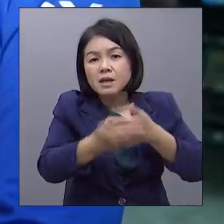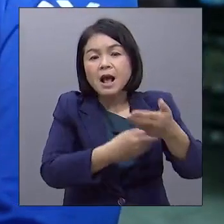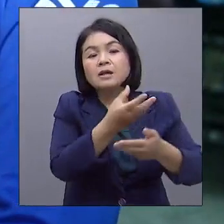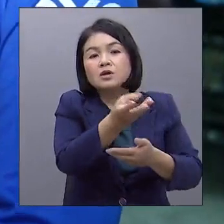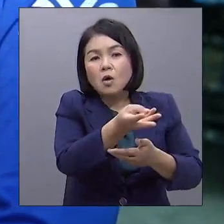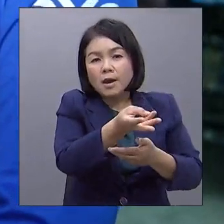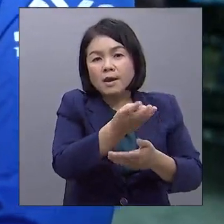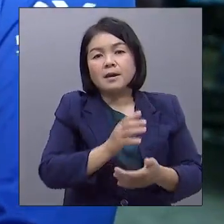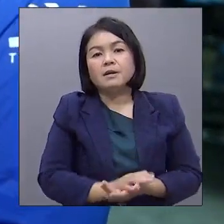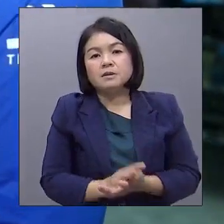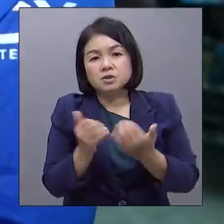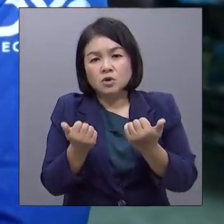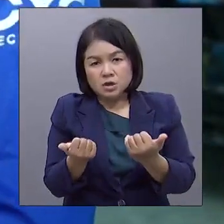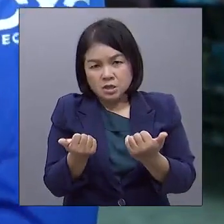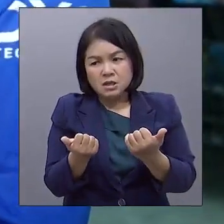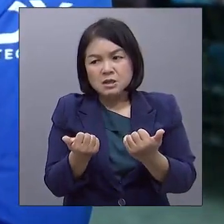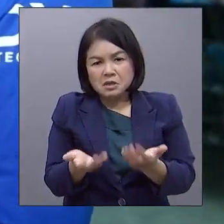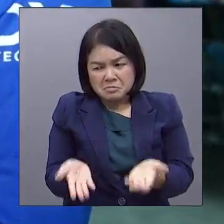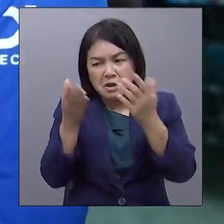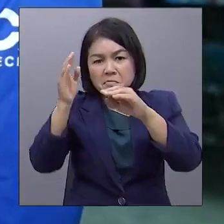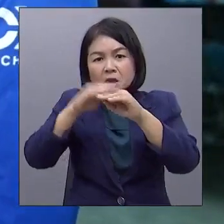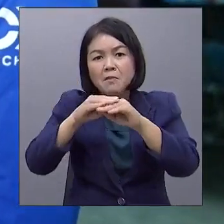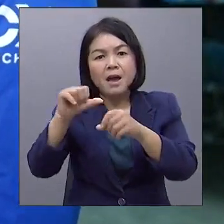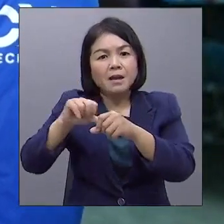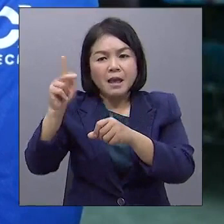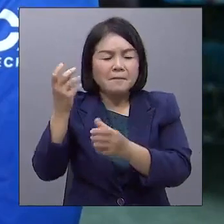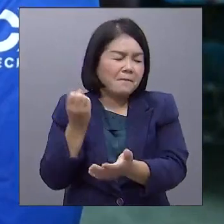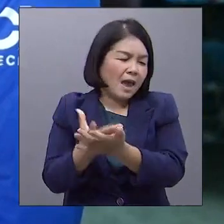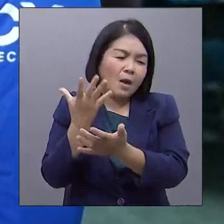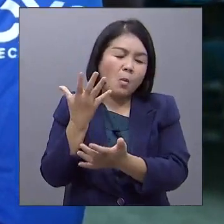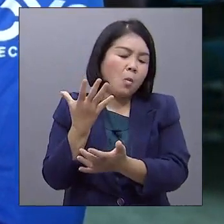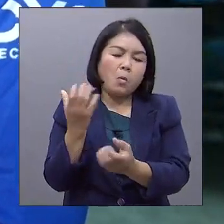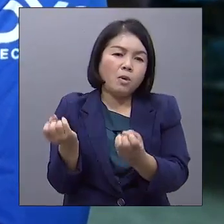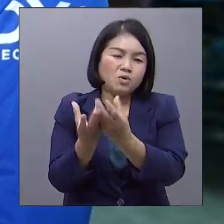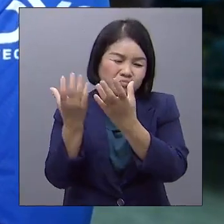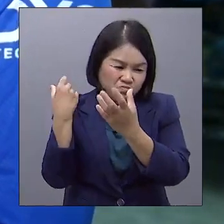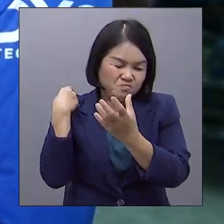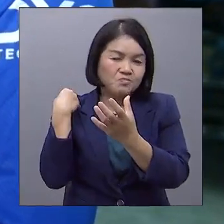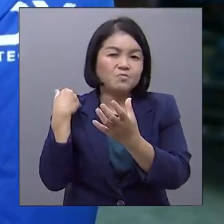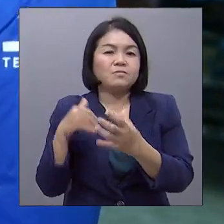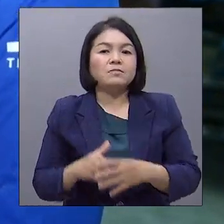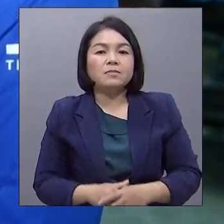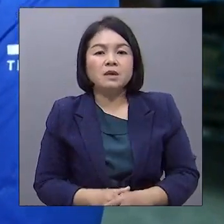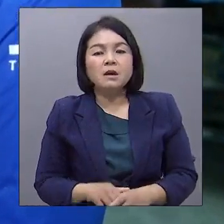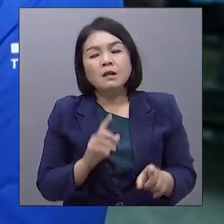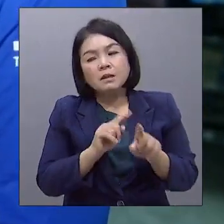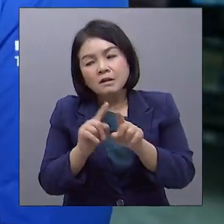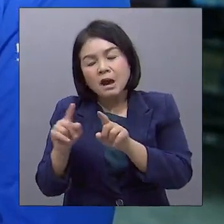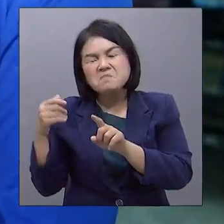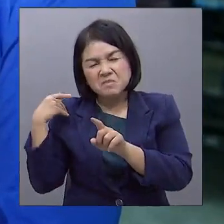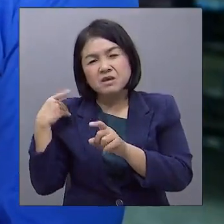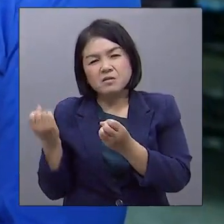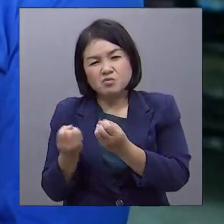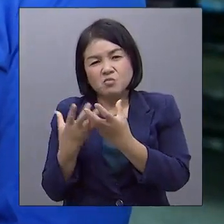งแต่นี่คือน่าจะคือปกติแล้วนะแต่มาเจอราคาแก๊สขึ้นเนี่ยโอ้โหกระทบหน้ารุ่นเลยมันก็หลายๆอย่างเนาะ ต